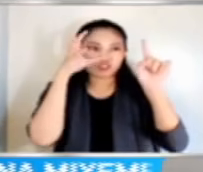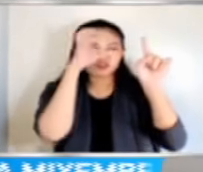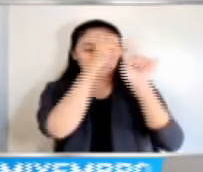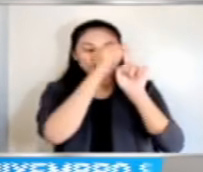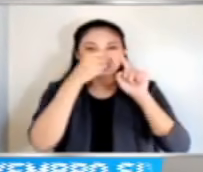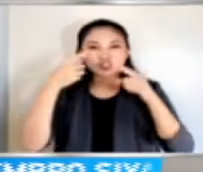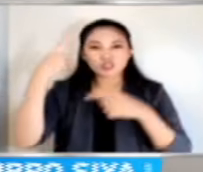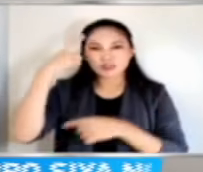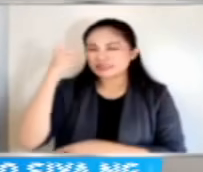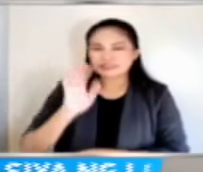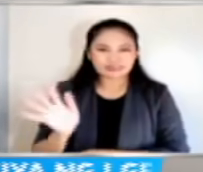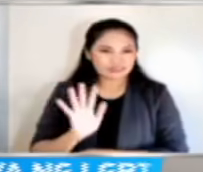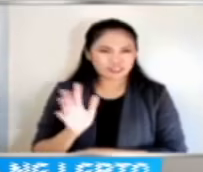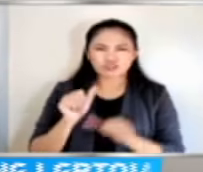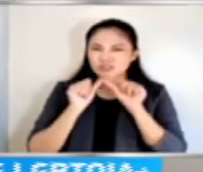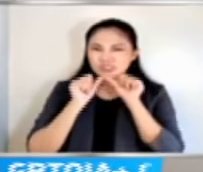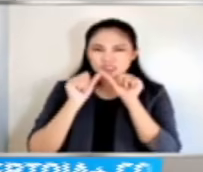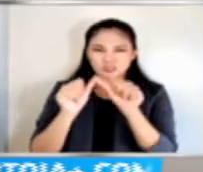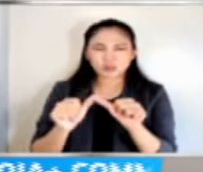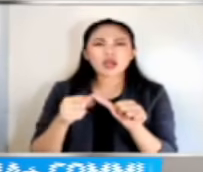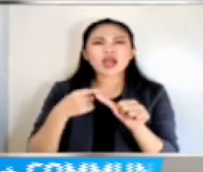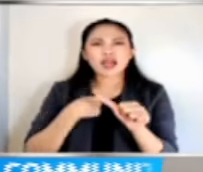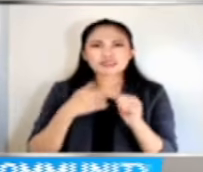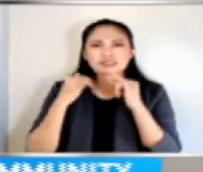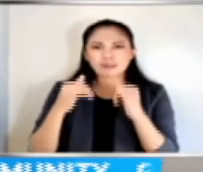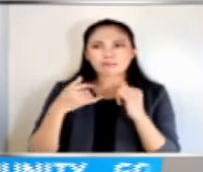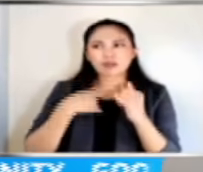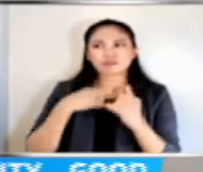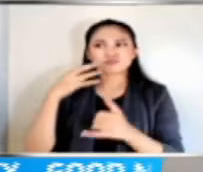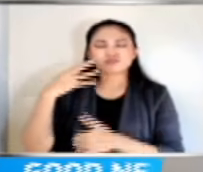na takot na abutin yung pangarap ko, pero hindi ito naging